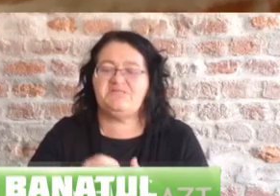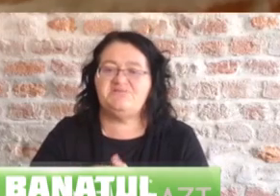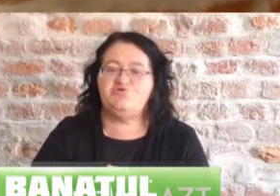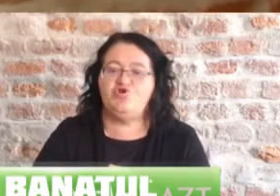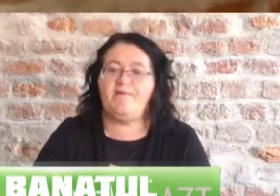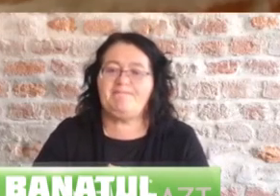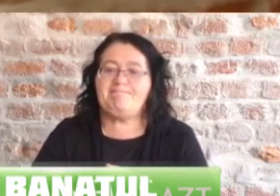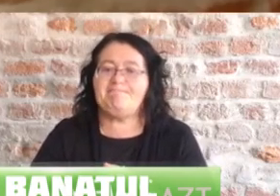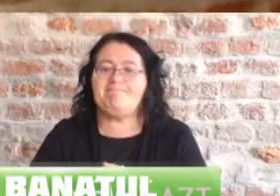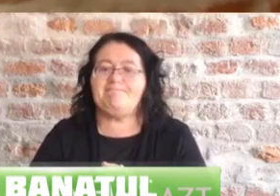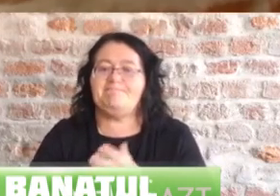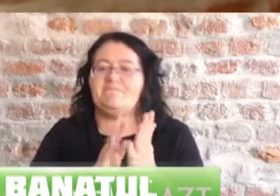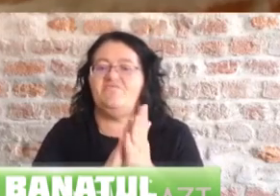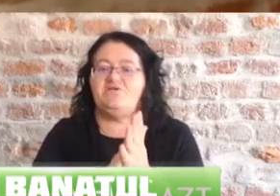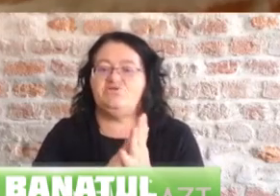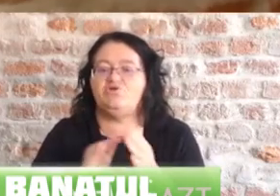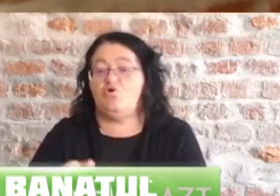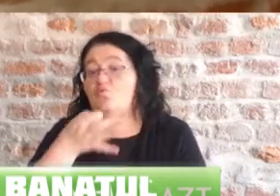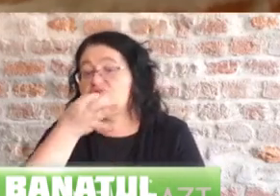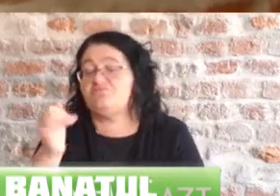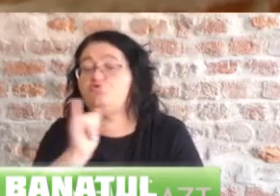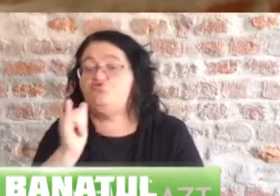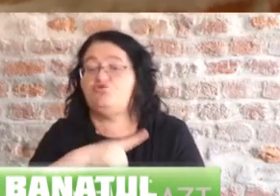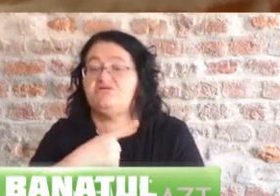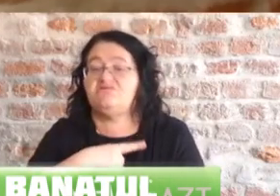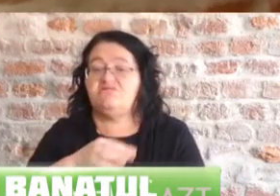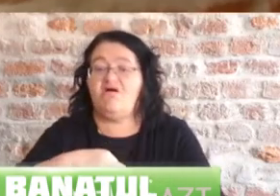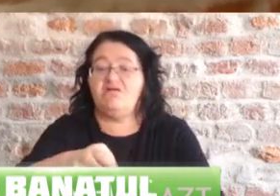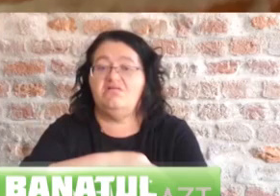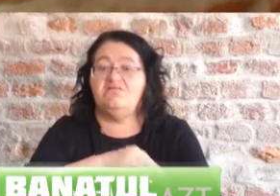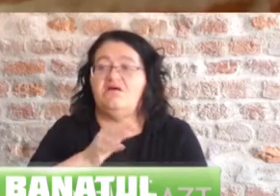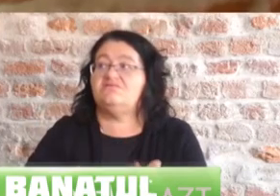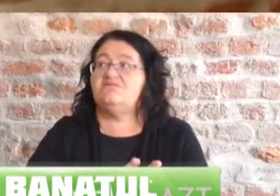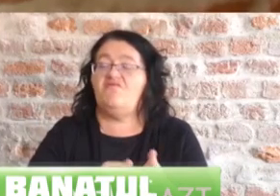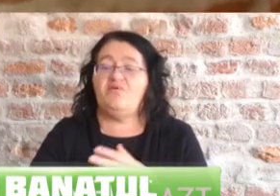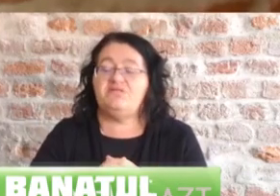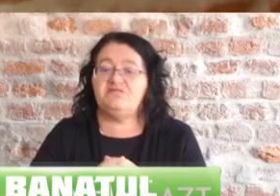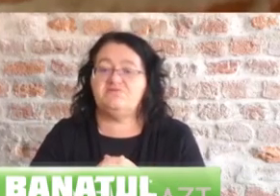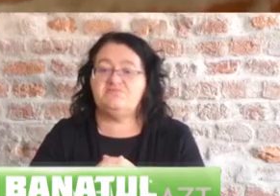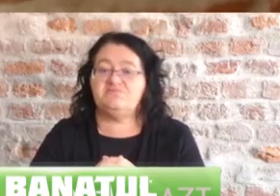114. Felicitări! Și acum o să spun cine sunt de fapt ei.